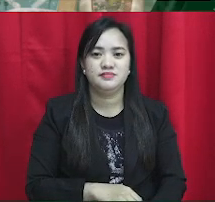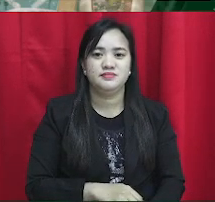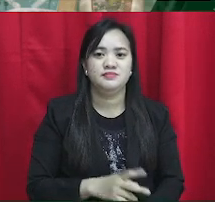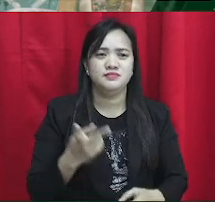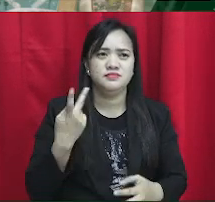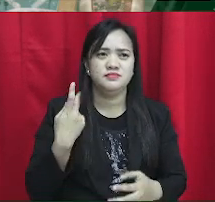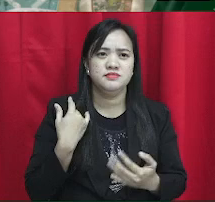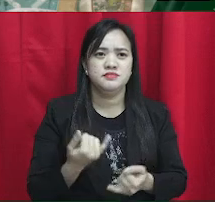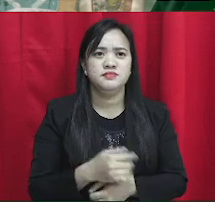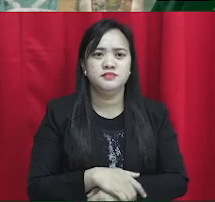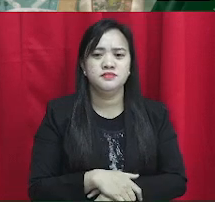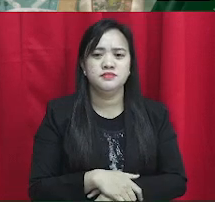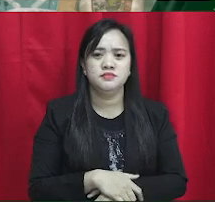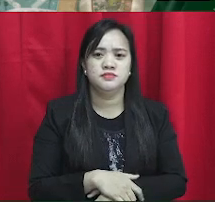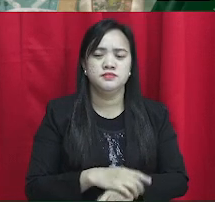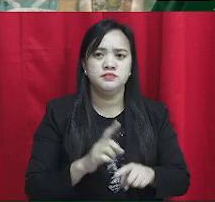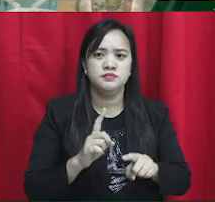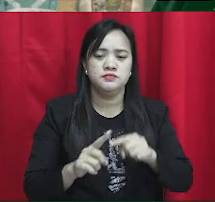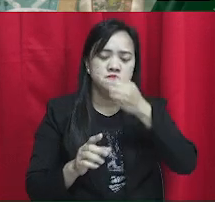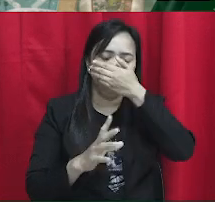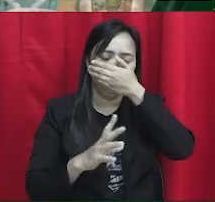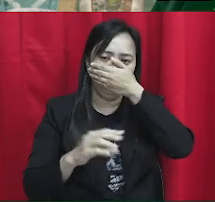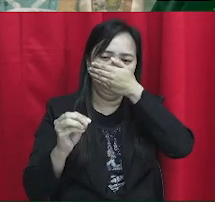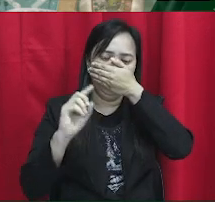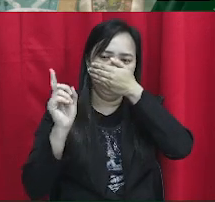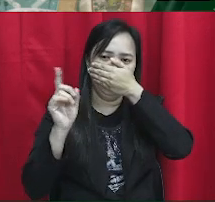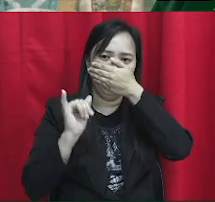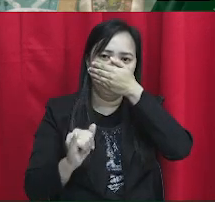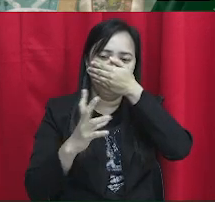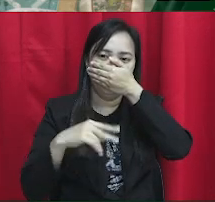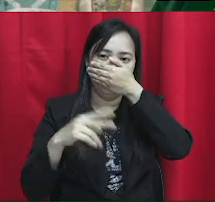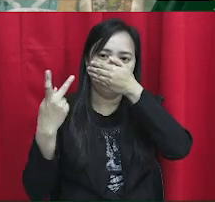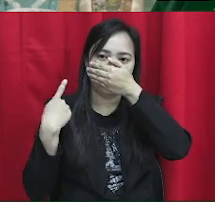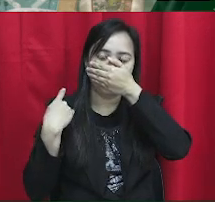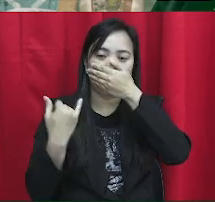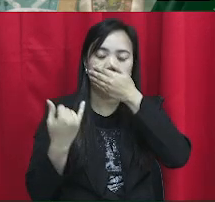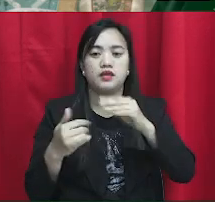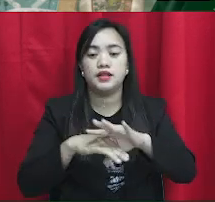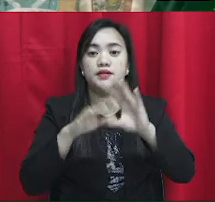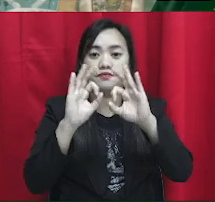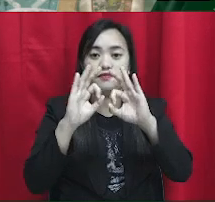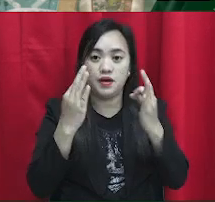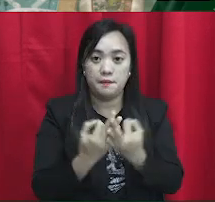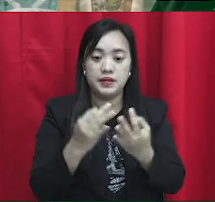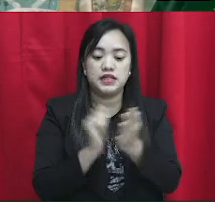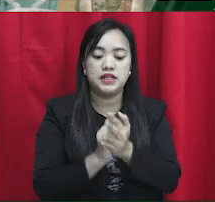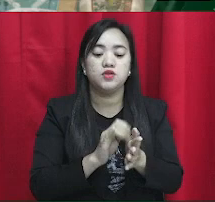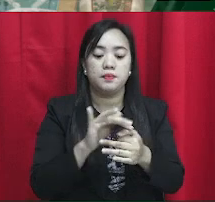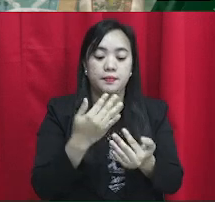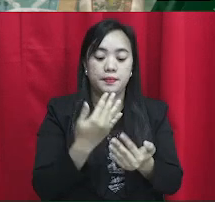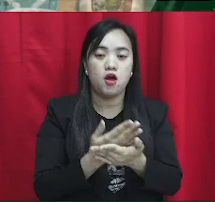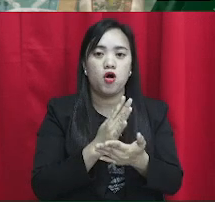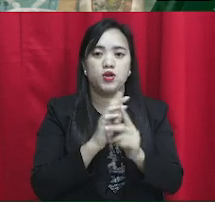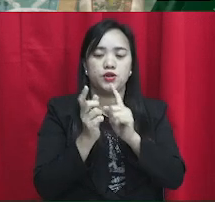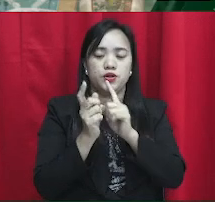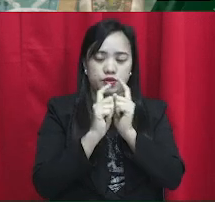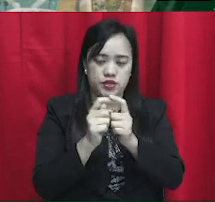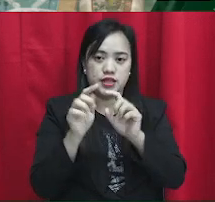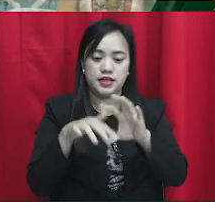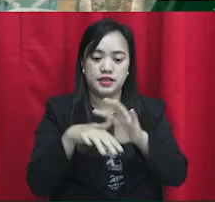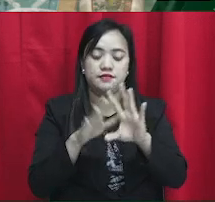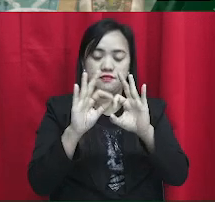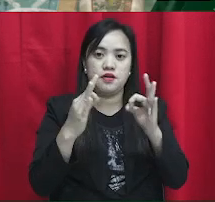Matatanda na po sila eh. But ever since, yun talaga ang kanilang ano sa kanilang pamilya, magkasama-sama. Totoo. Yun. Kaya para